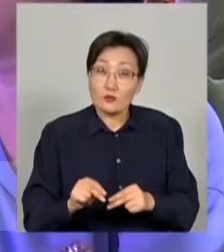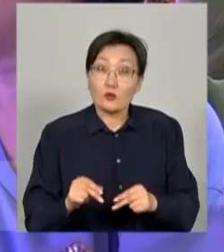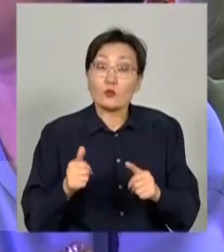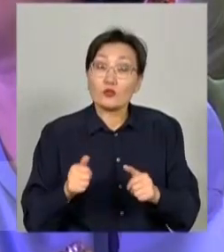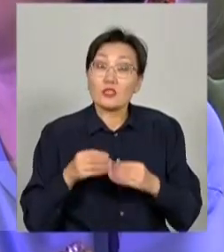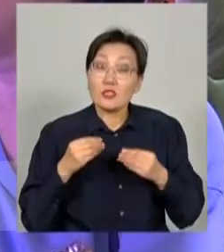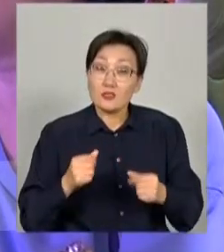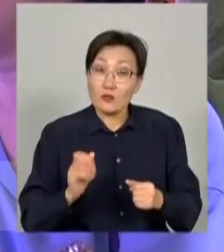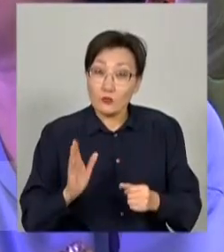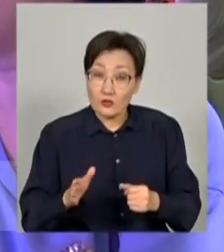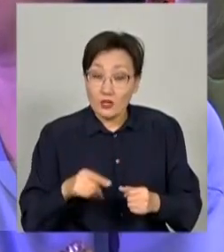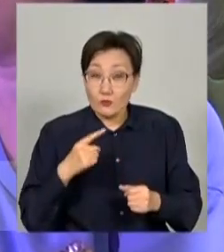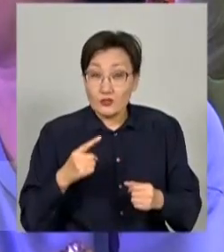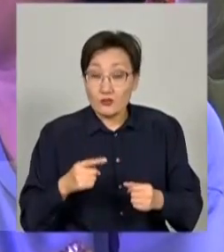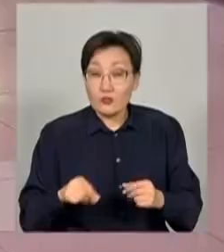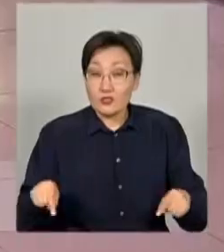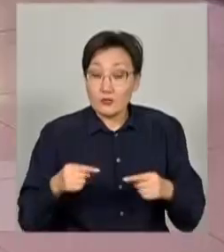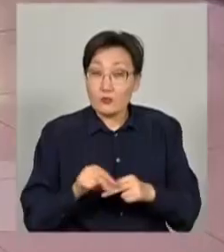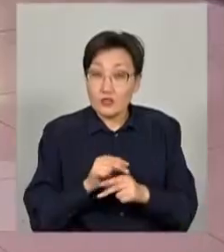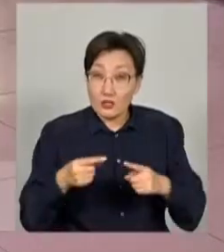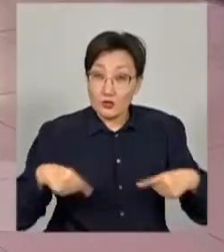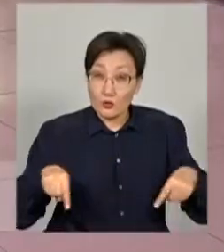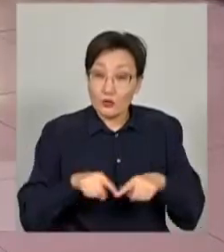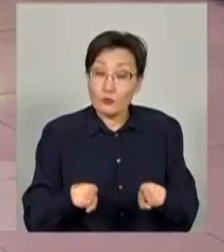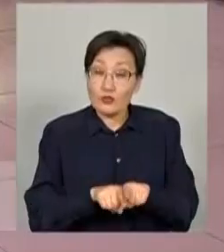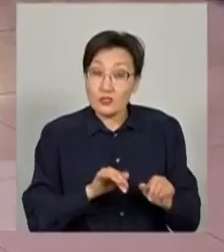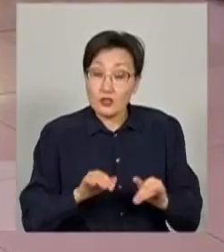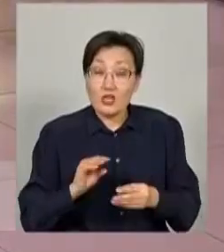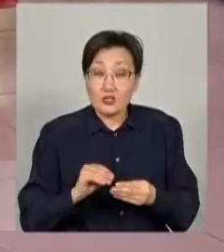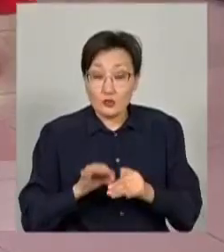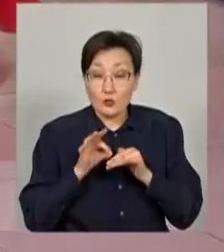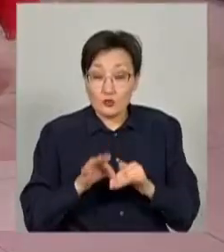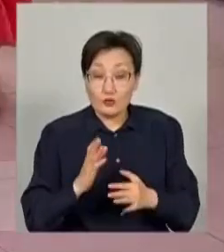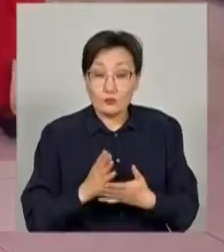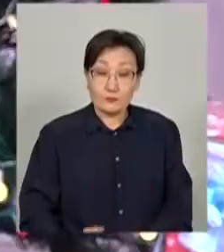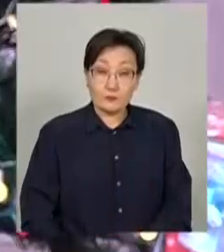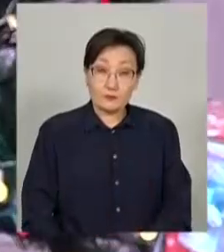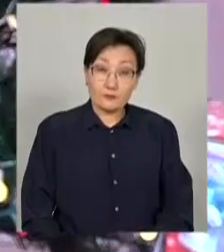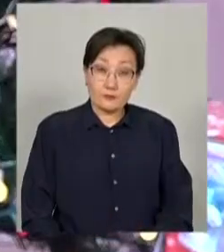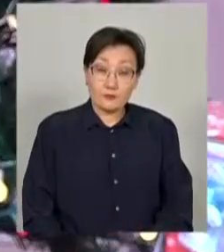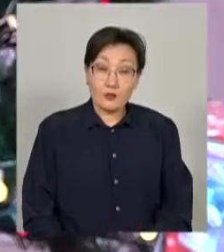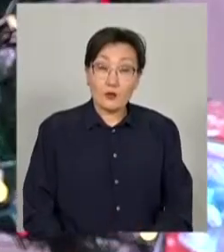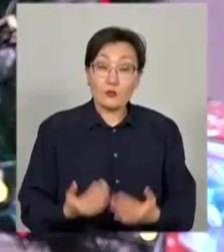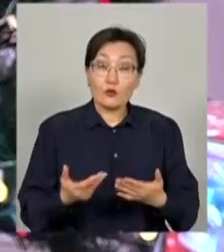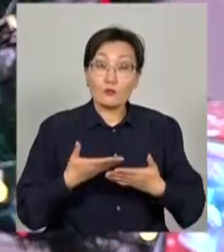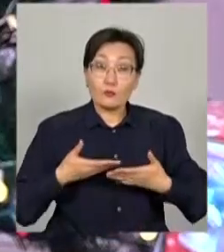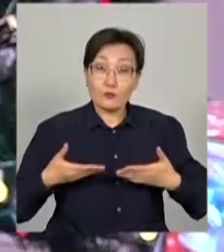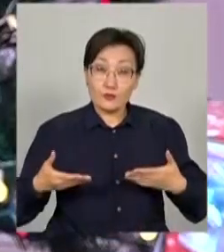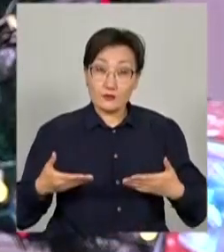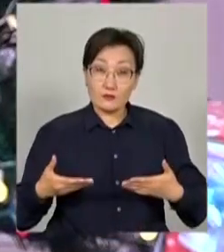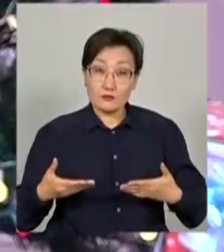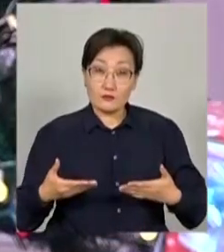әсер тигізеді, дейді. Айта кету керек, оңалту орталығында мұндай іс-шаралар жиі ұйымдастырылып тұрады екен. Бүгін бізде